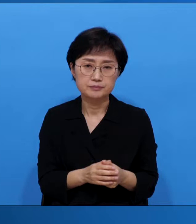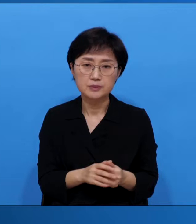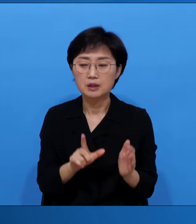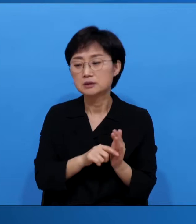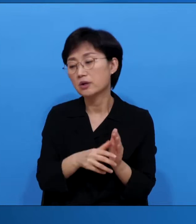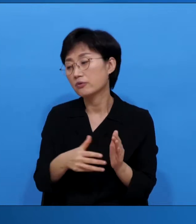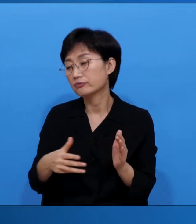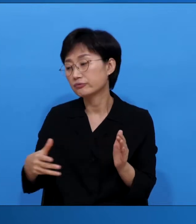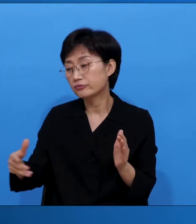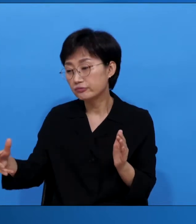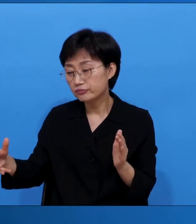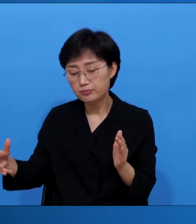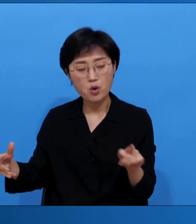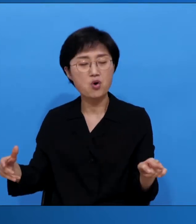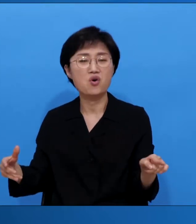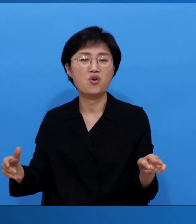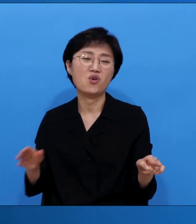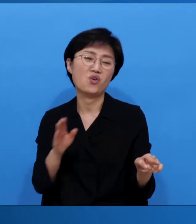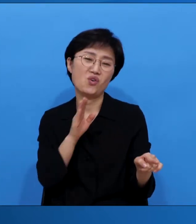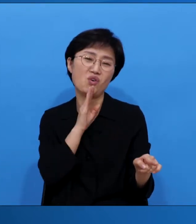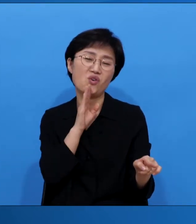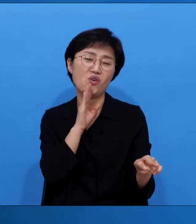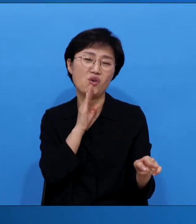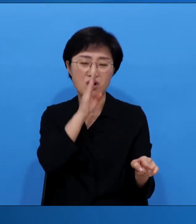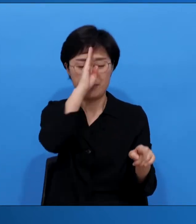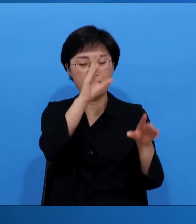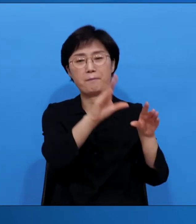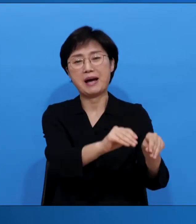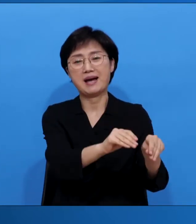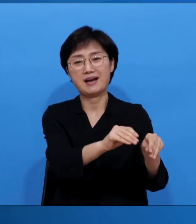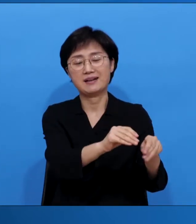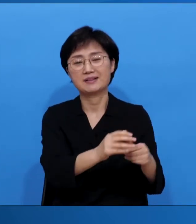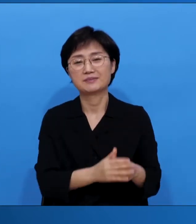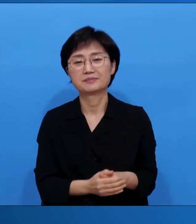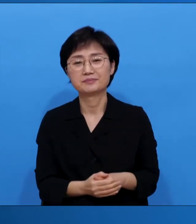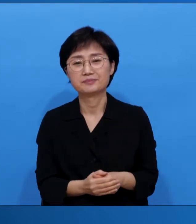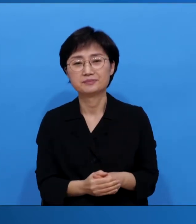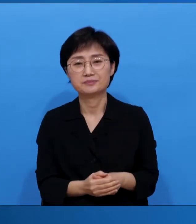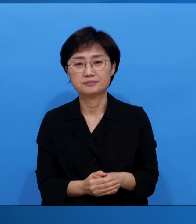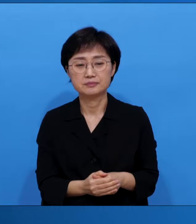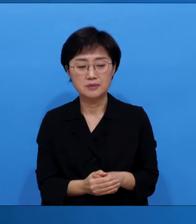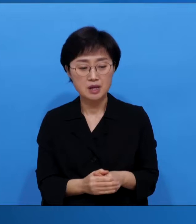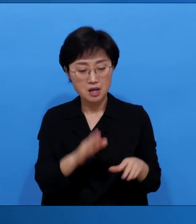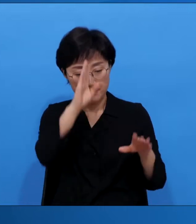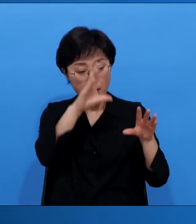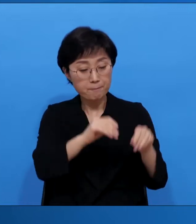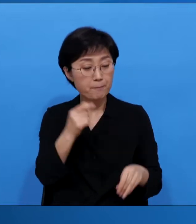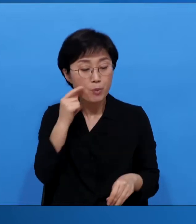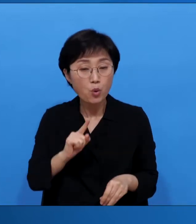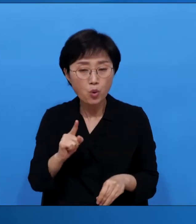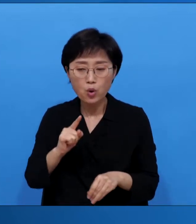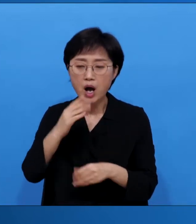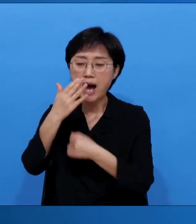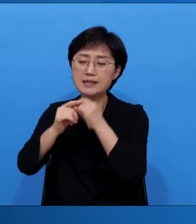역사 일어났어요. And I'm sure it wasn't because of me, but the works arose. 그리스도를 체험하는